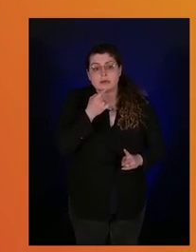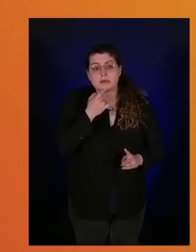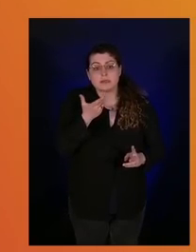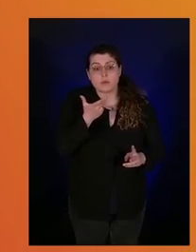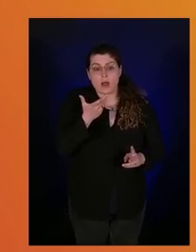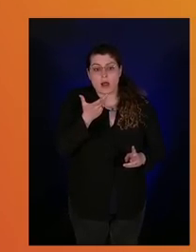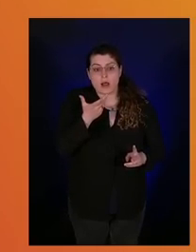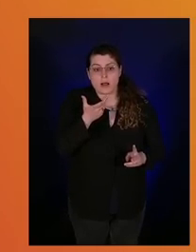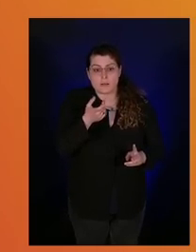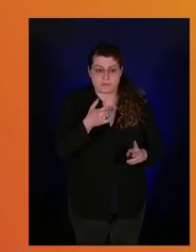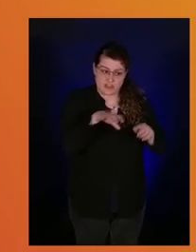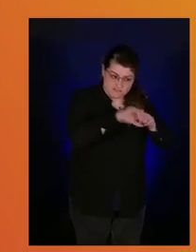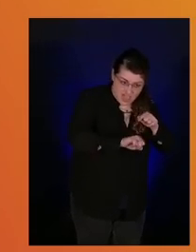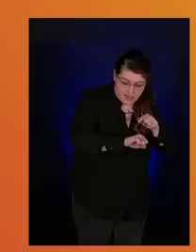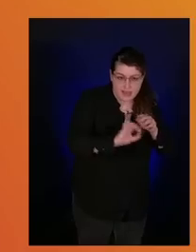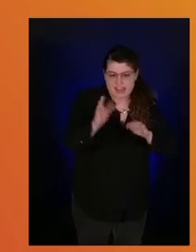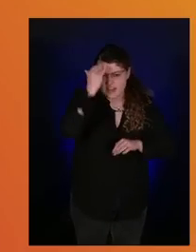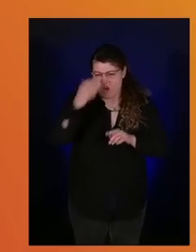du faire et du savoir-faire.